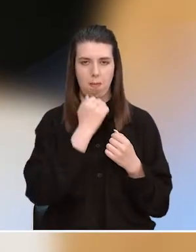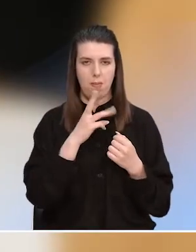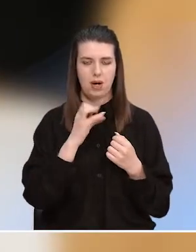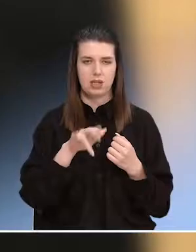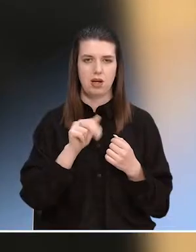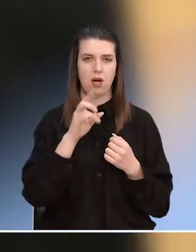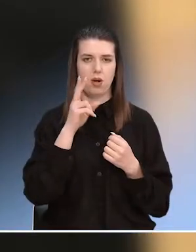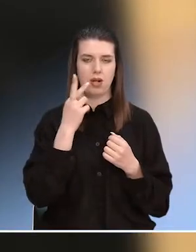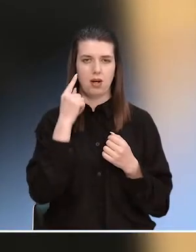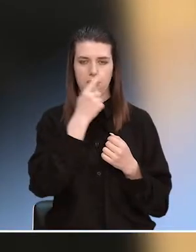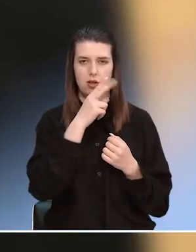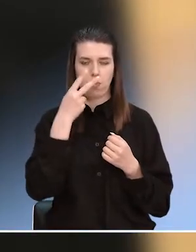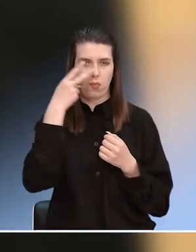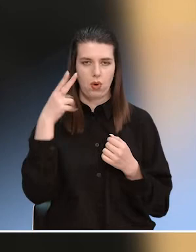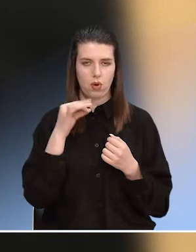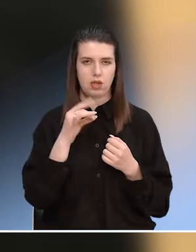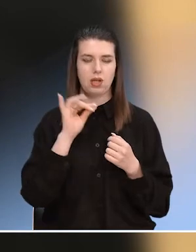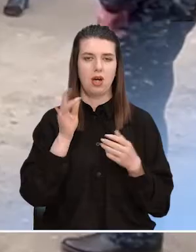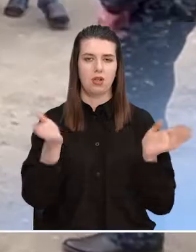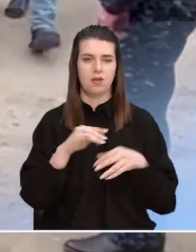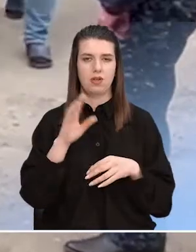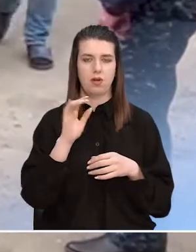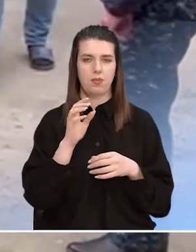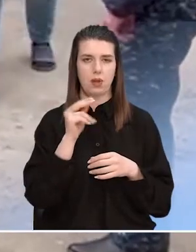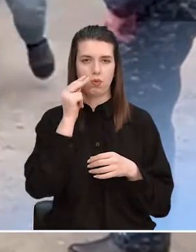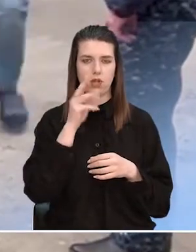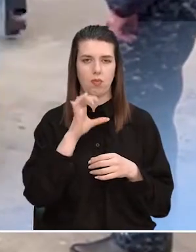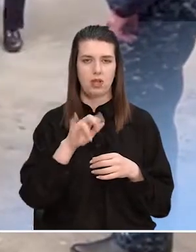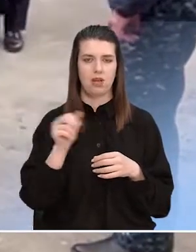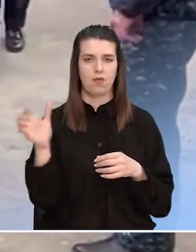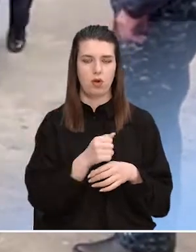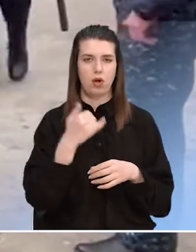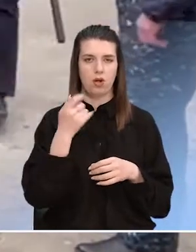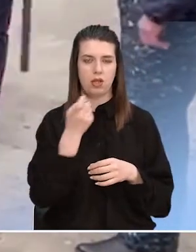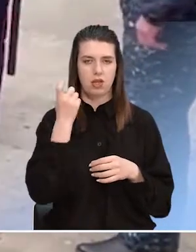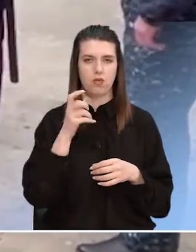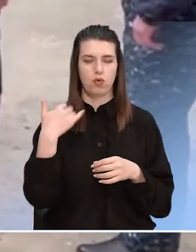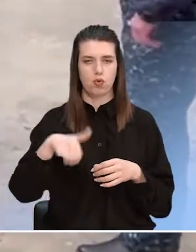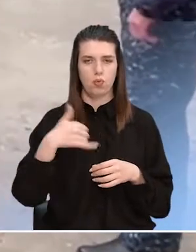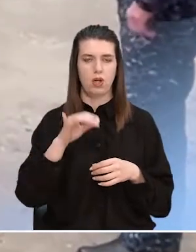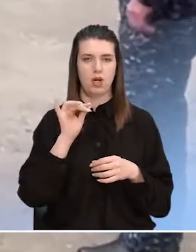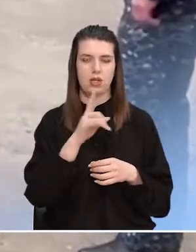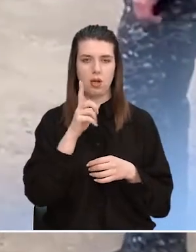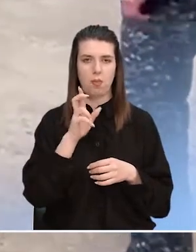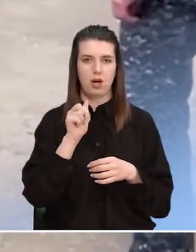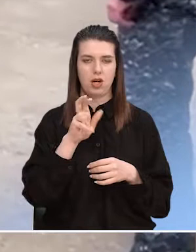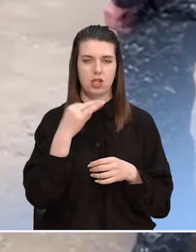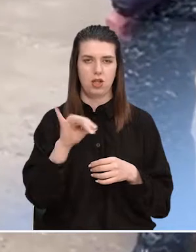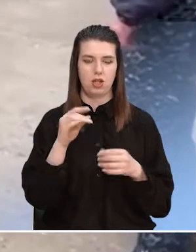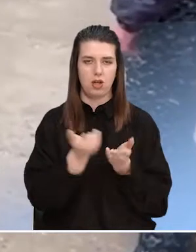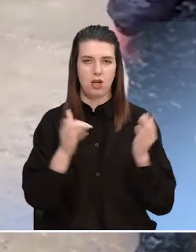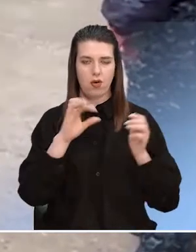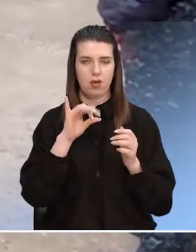которого было матерчатая маска с прорезями для глаз водитель же оставался за рулем мужчина в маске попытался выхватить хозяйственную сумку